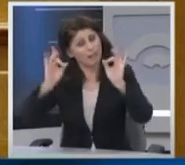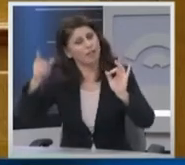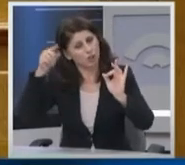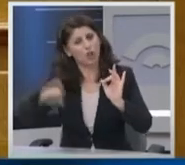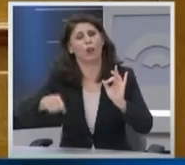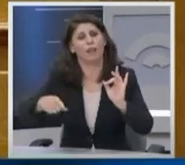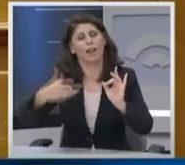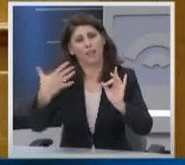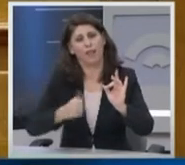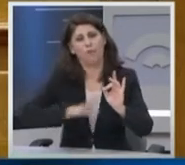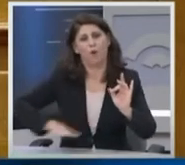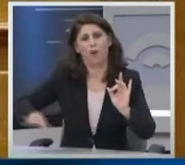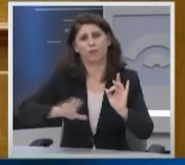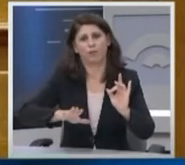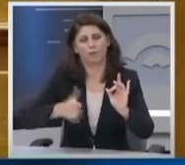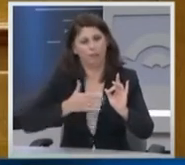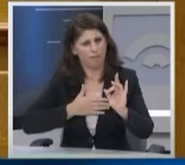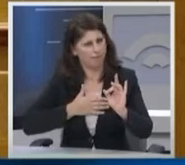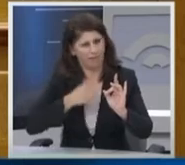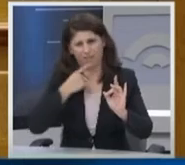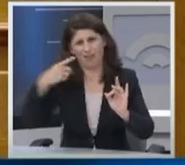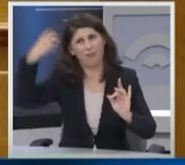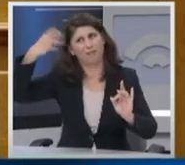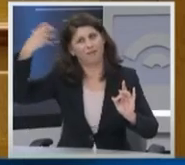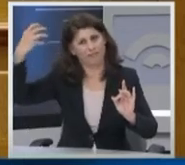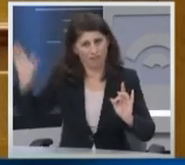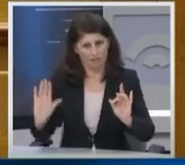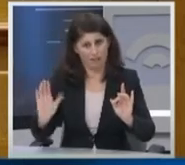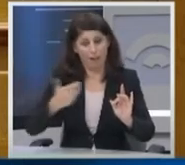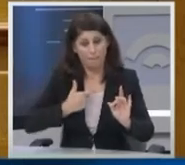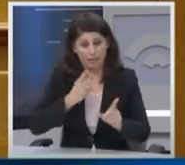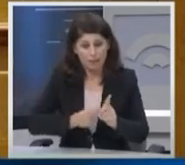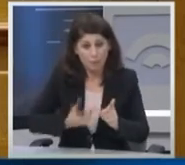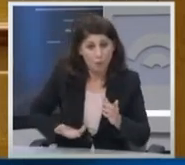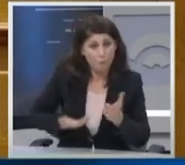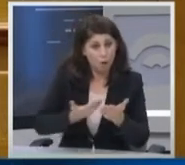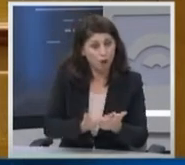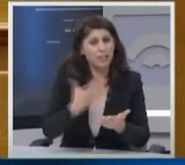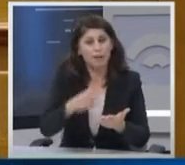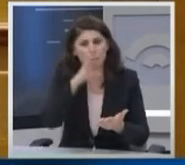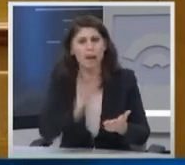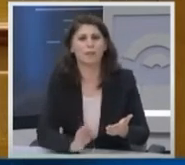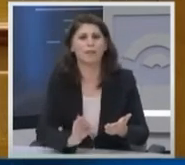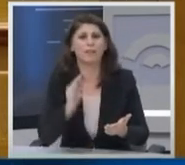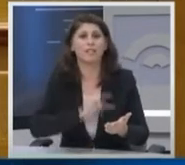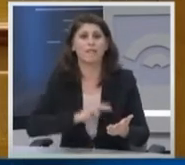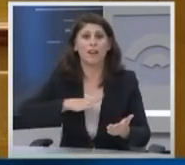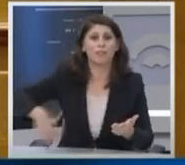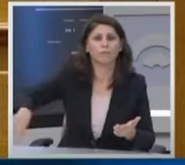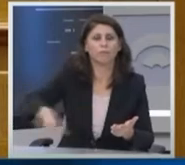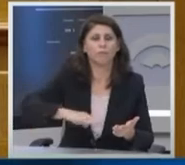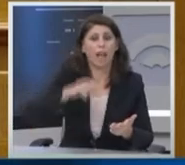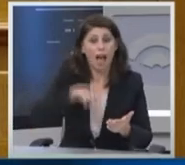του ΚΚΕ είναι ρεαλιστική και αναγκαία, γιατί συμφέρει την εργατική τάξη και το λαό. Απαντάει